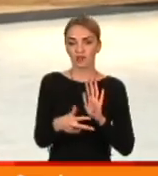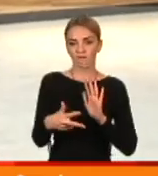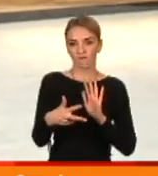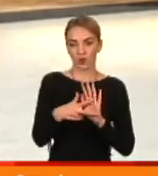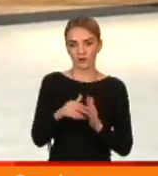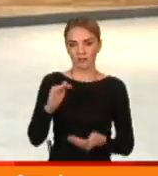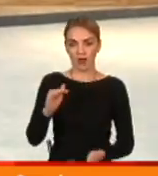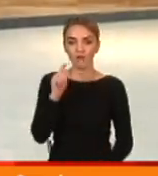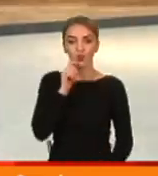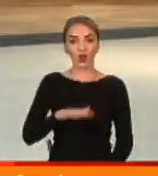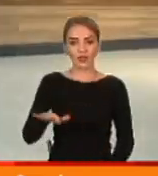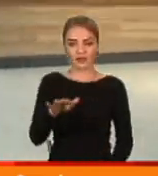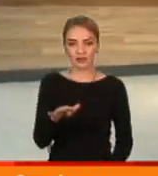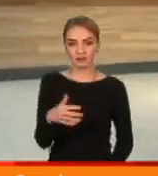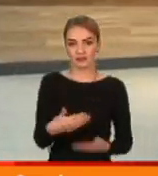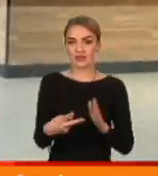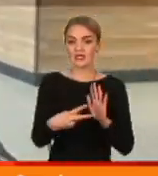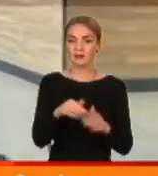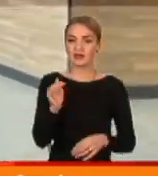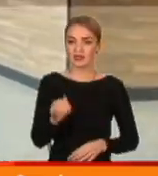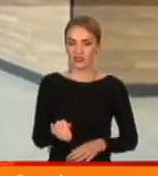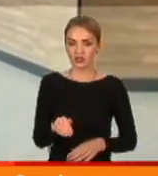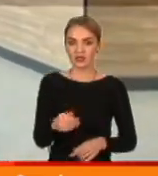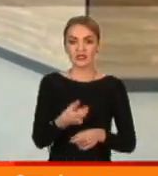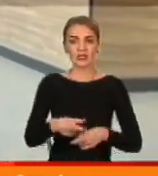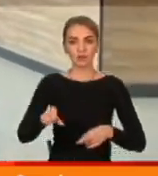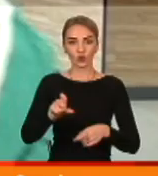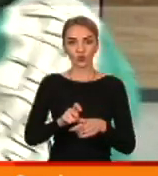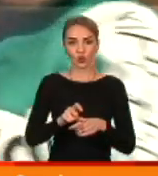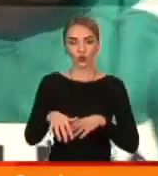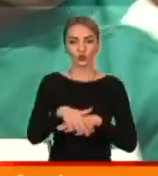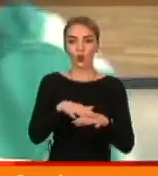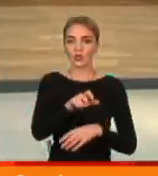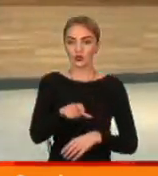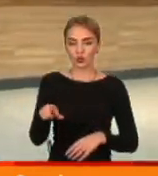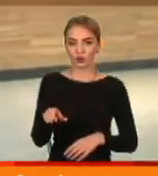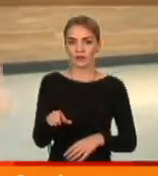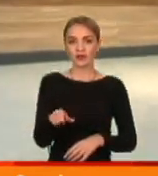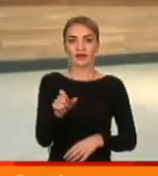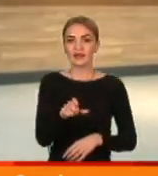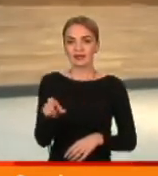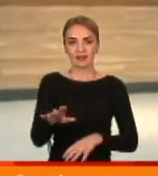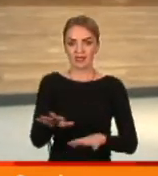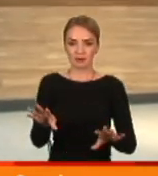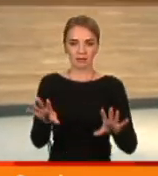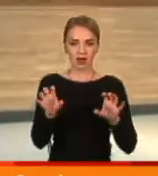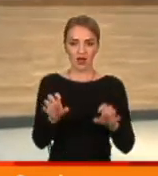маля. Лише в Україні їх нині понад 7 тисяч. Та здебільшого соціум, кажуть батьки, їх не